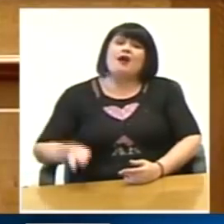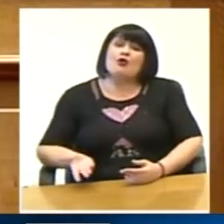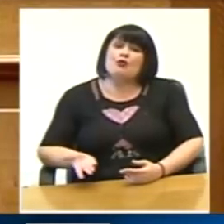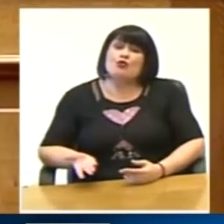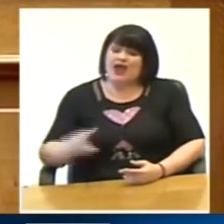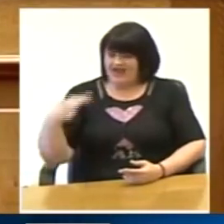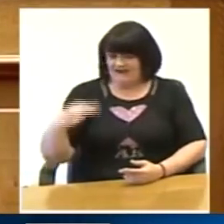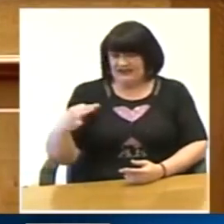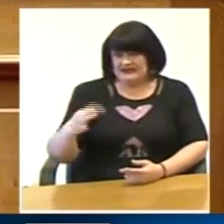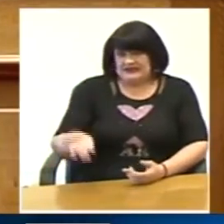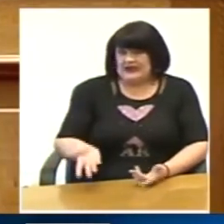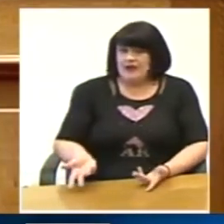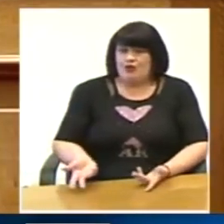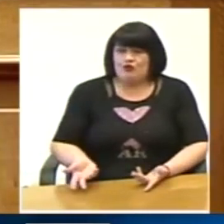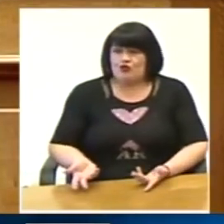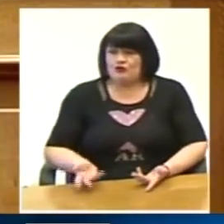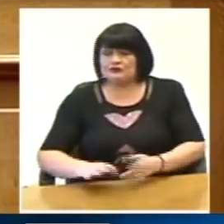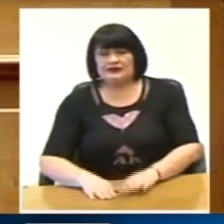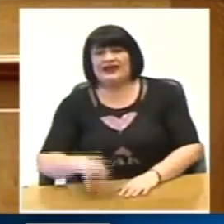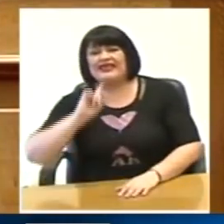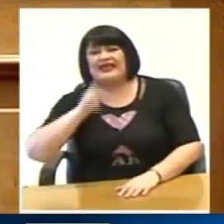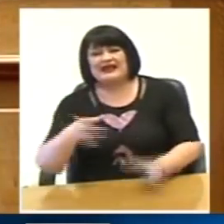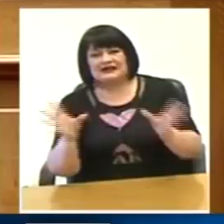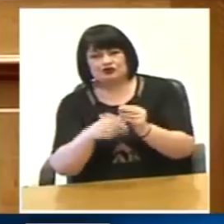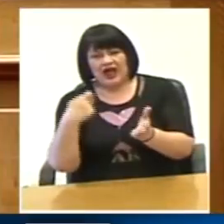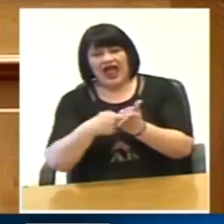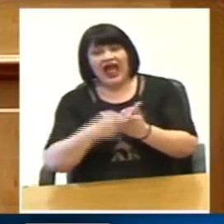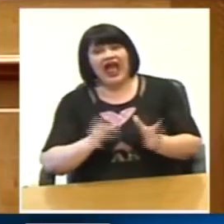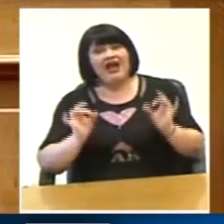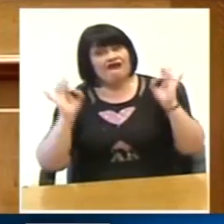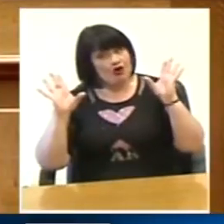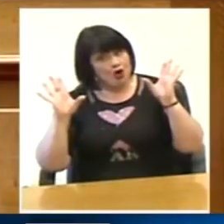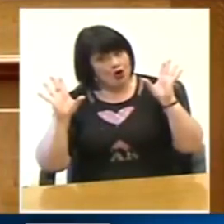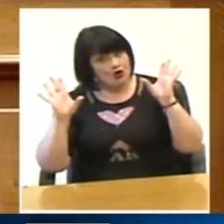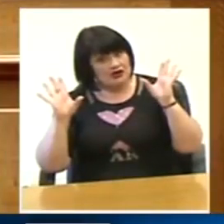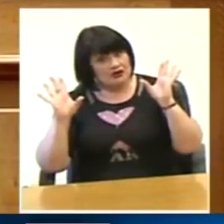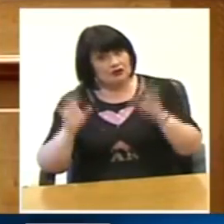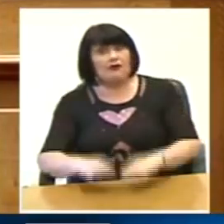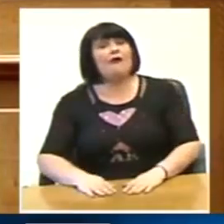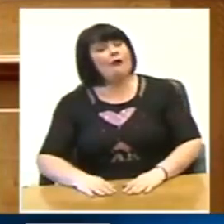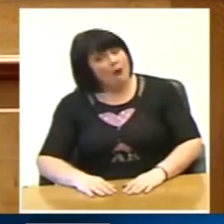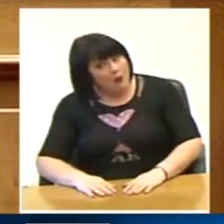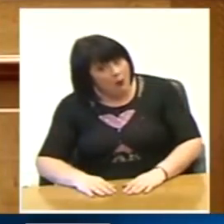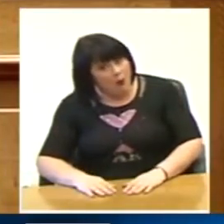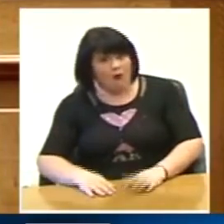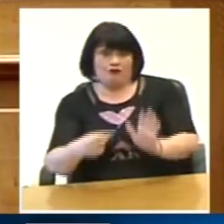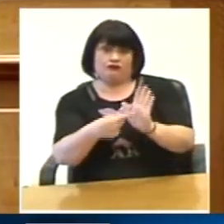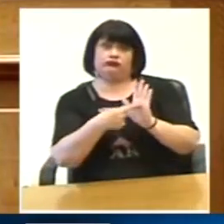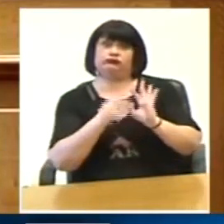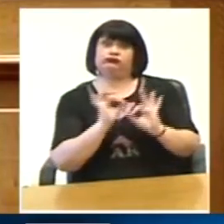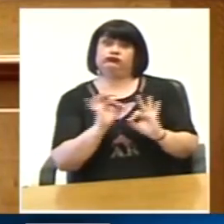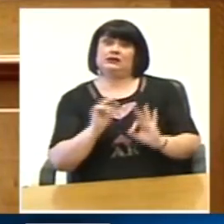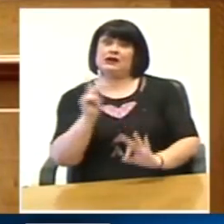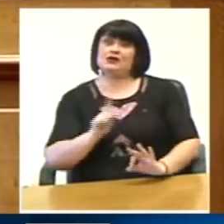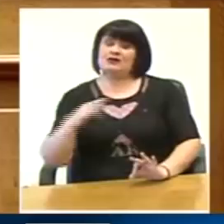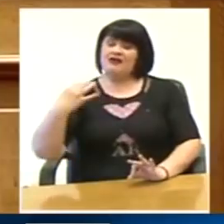ευαισθησία? Από τη διάταξη που φέρατε για το αφορολόγητο? Μεγάλη κοινωνική ευαισθησία δείχνετε. Για να μην